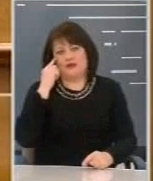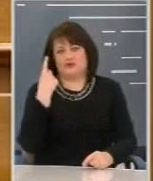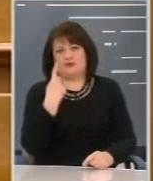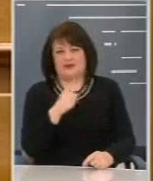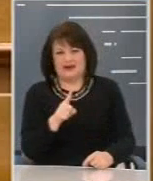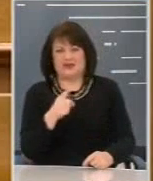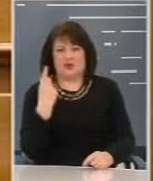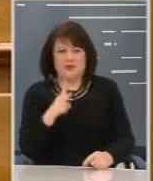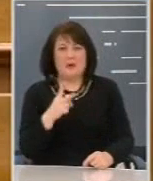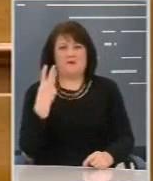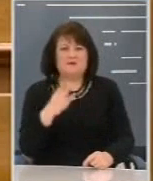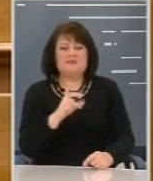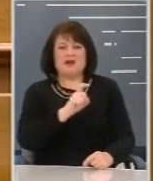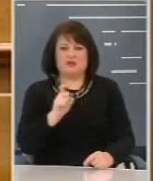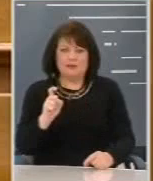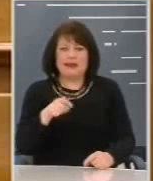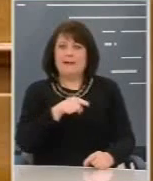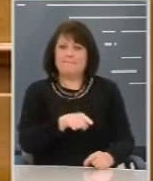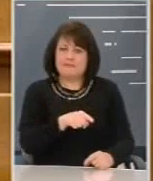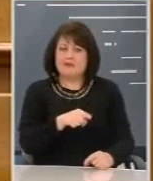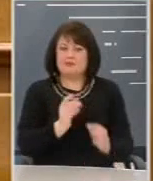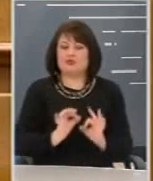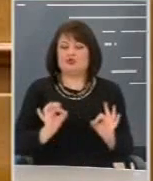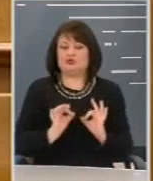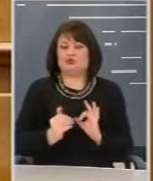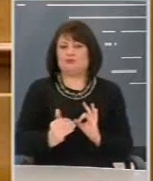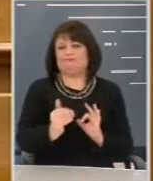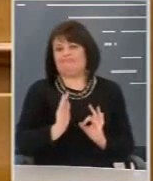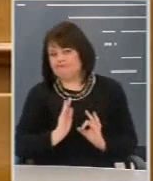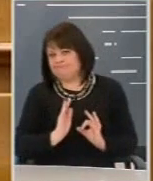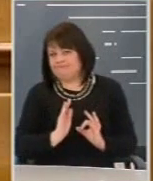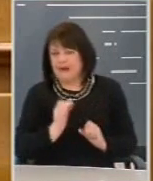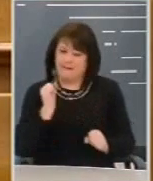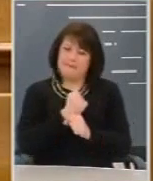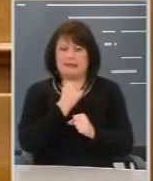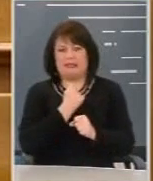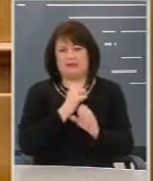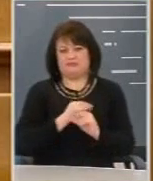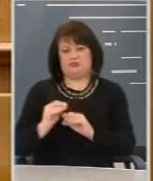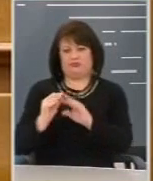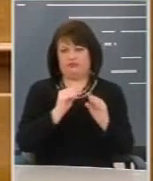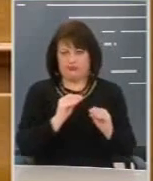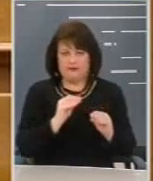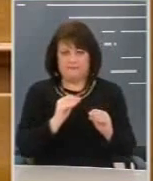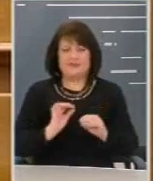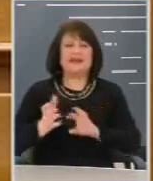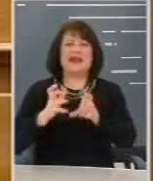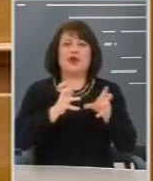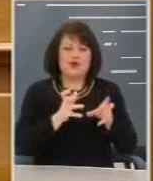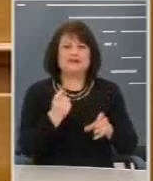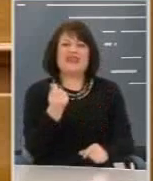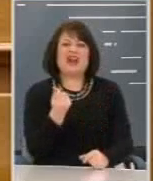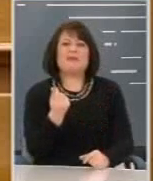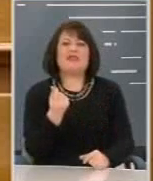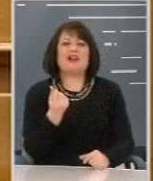150, 170, 200, μήπως κάνει τον πρόλογο, και θα μου επιτρέψετε την έκφραση, μέσα από τη μεγάλη τηλεθέαση για τη δραχμή, για να